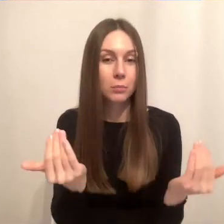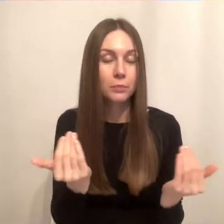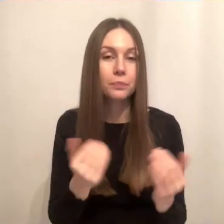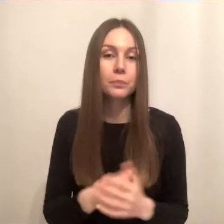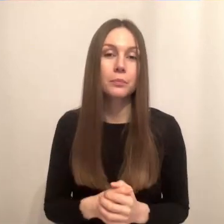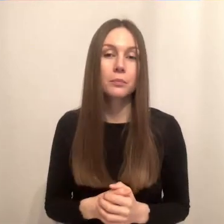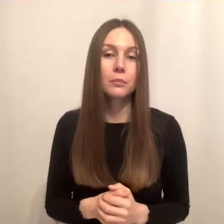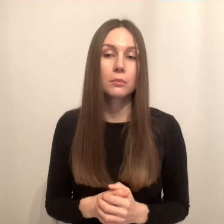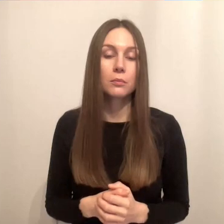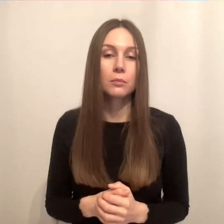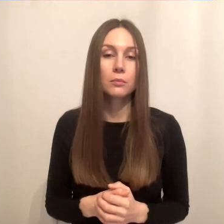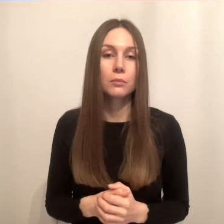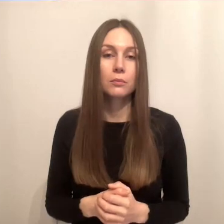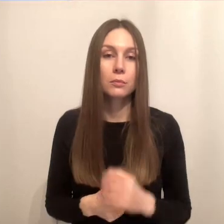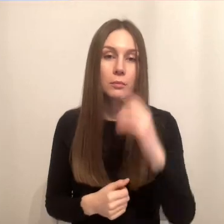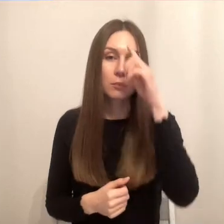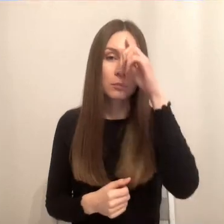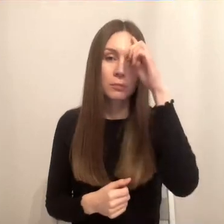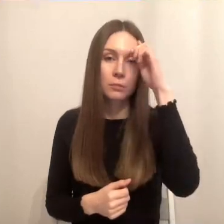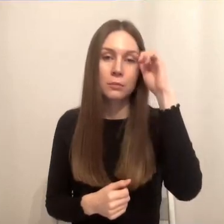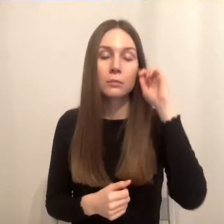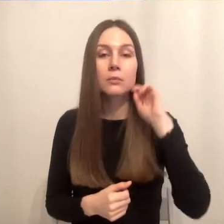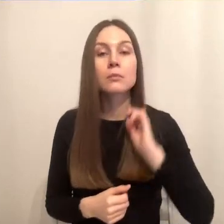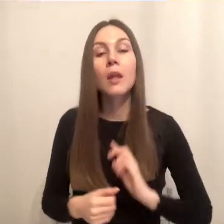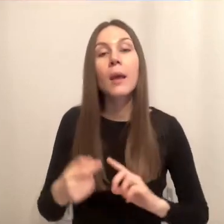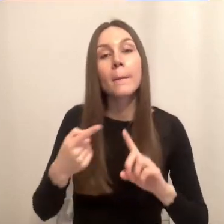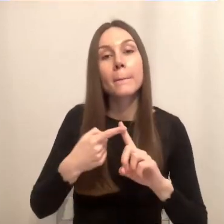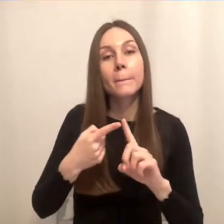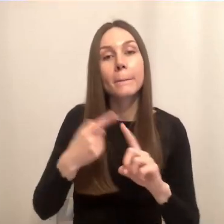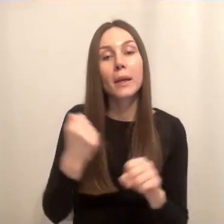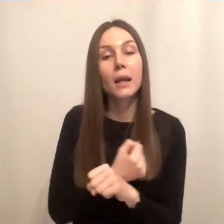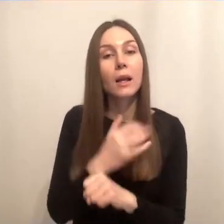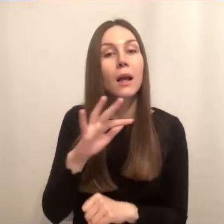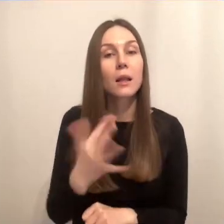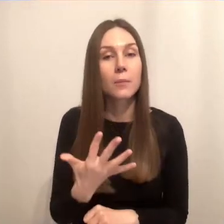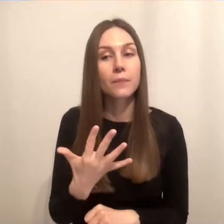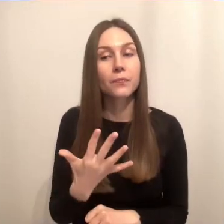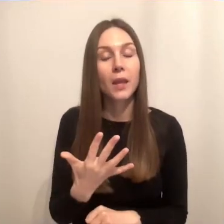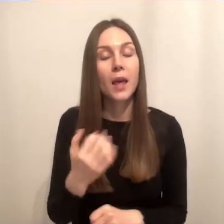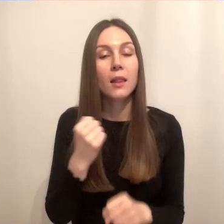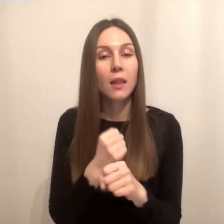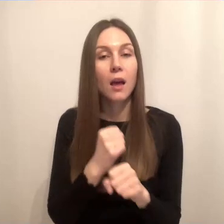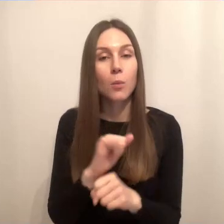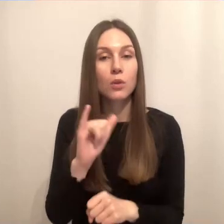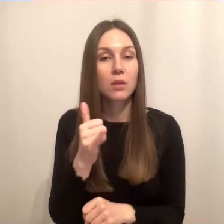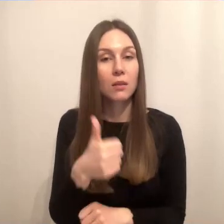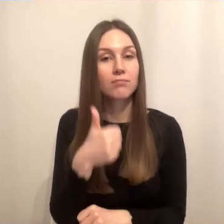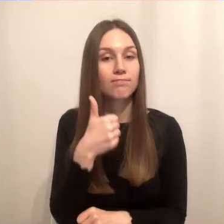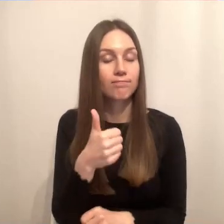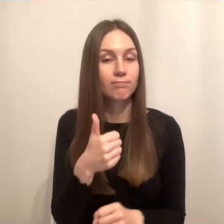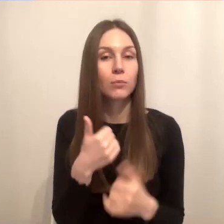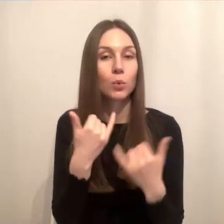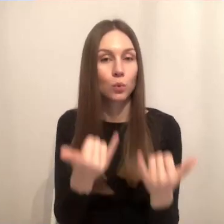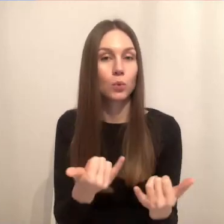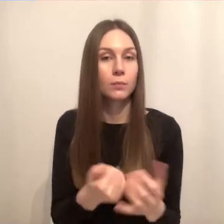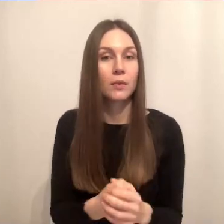kad pirmas dalykas, ką reikia padaryti, kad pritrauk specialistus, tai sukurti jiems geras darbo sąlygas. Geros darbo sąlygos, tai aš turiu minėti